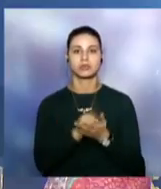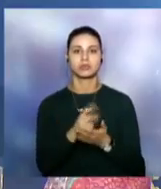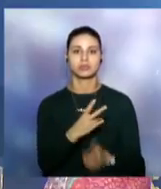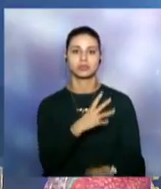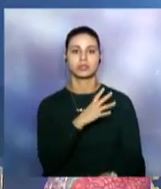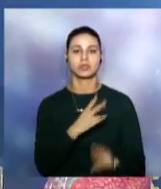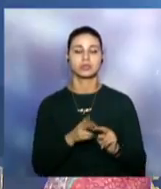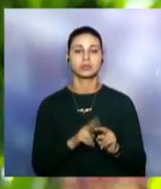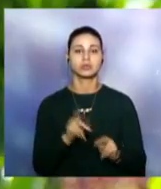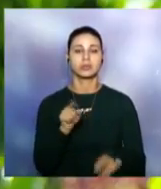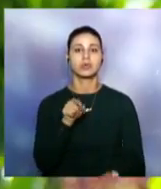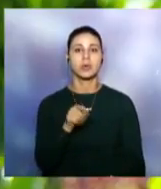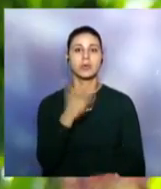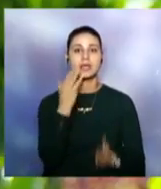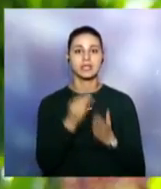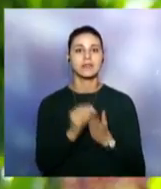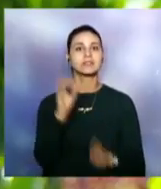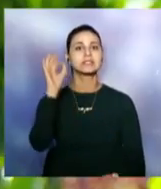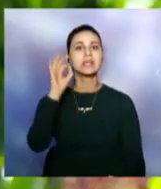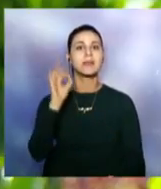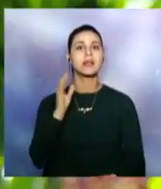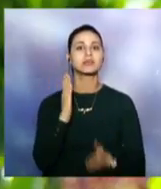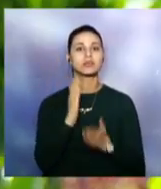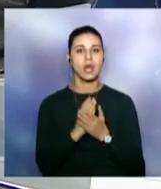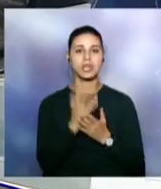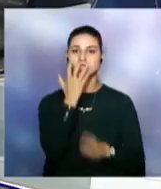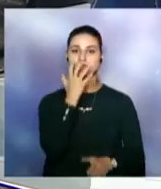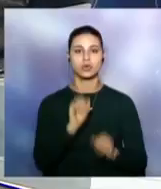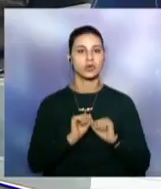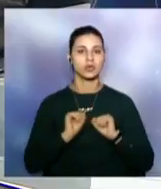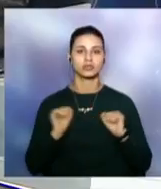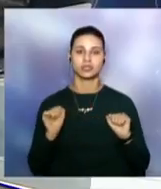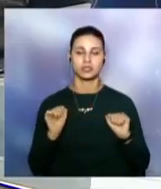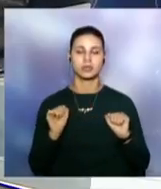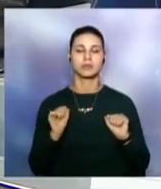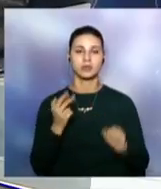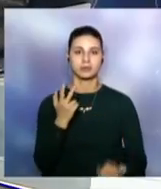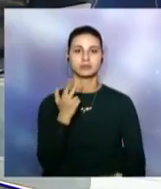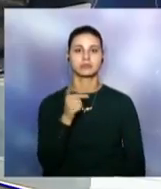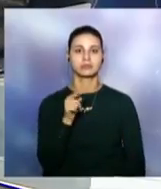იმიტომ რომ სკროტუმში არის თავისი ტემპერატურა, თავისი ატმოსფერული წნევა და პარკში